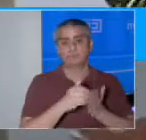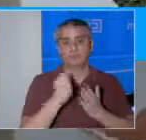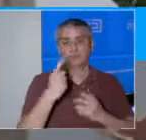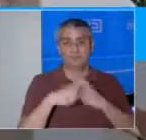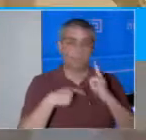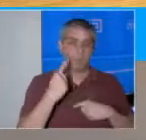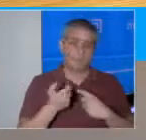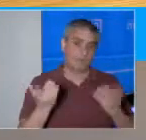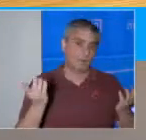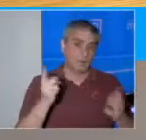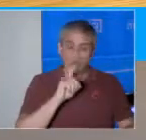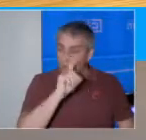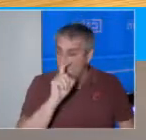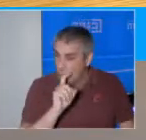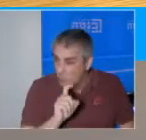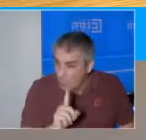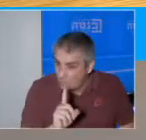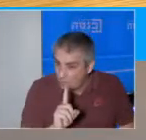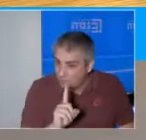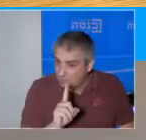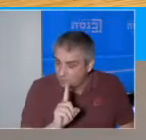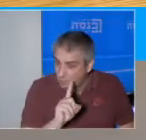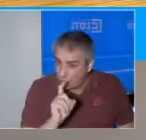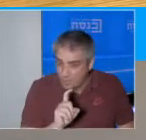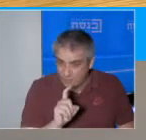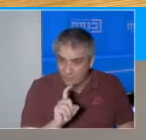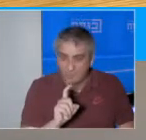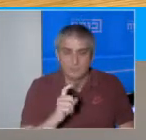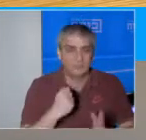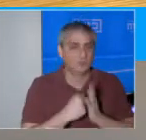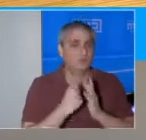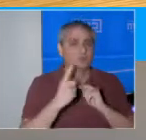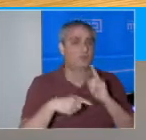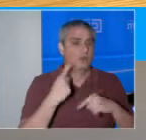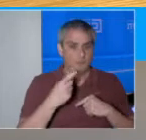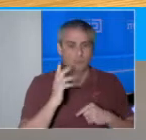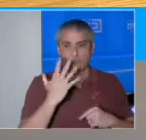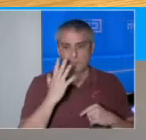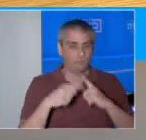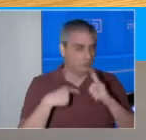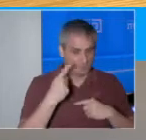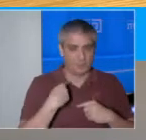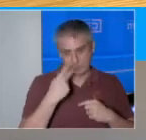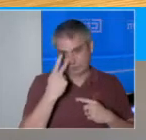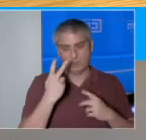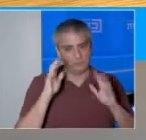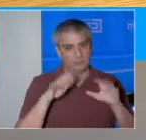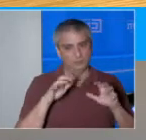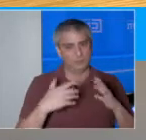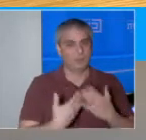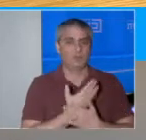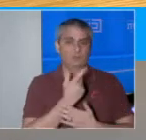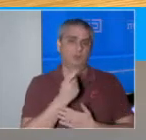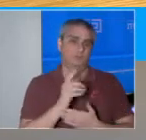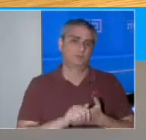הבא. יכול להיות שיקראת סוף שבוע הבא או יום חמישי הבא אנחנו נראה מערכת גשם חדשה,